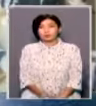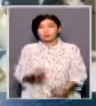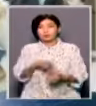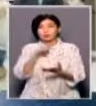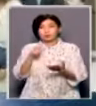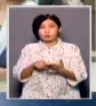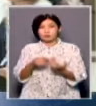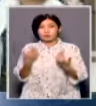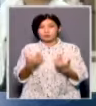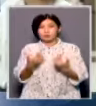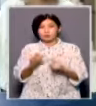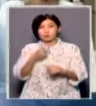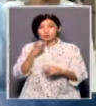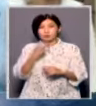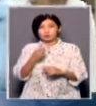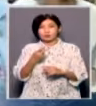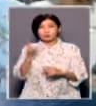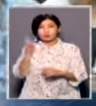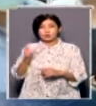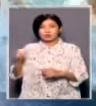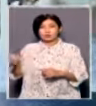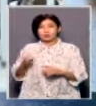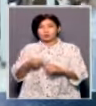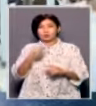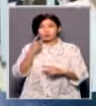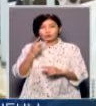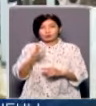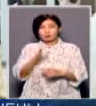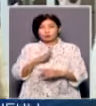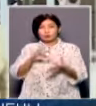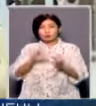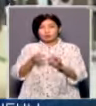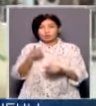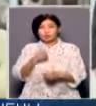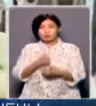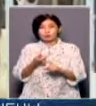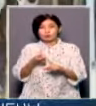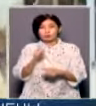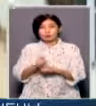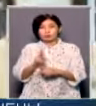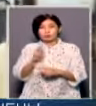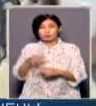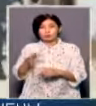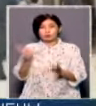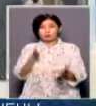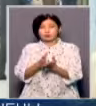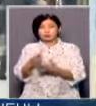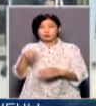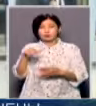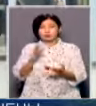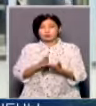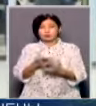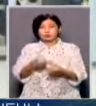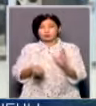Поднимаемые вопросы, кажется, рассматриваются с человеческой точки зрения. В целом, основной задачей как послания, так и политики